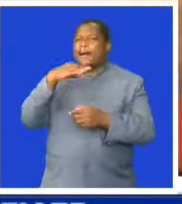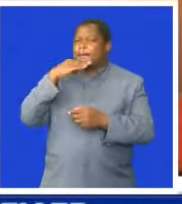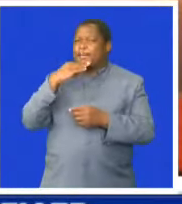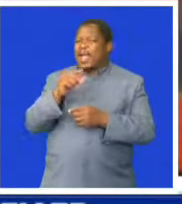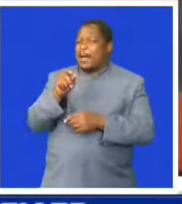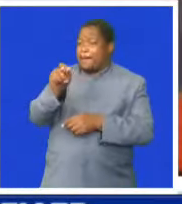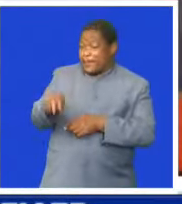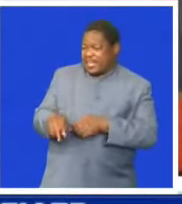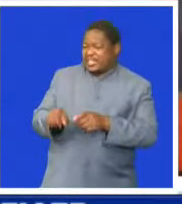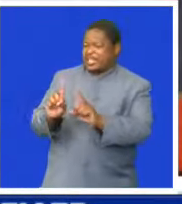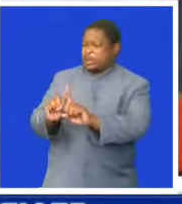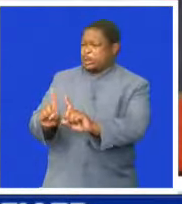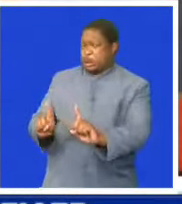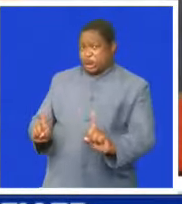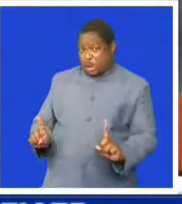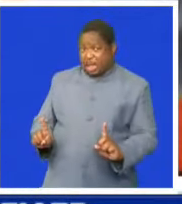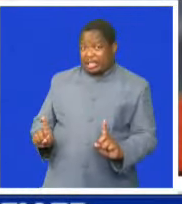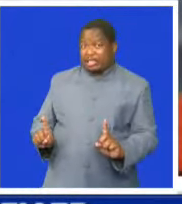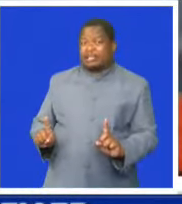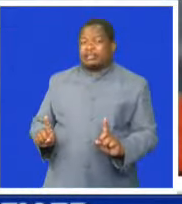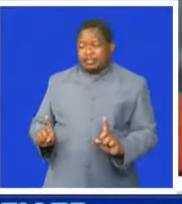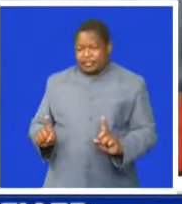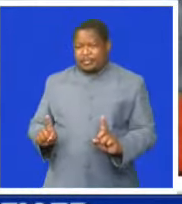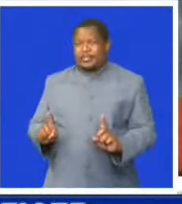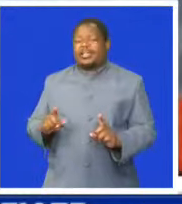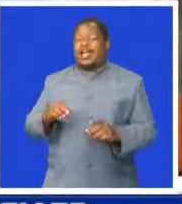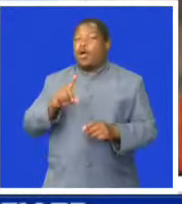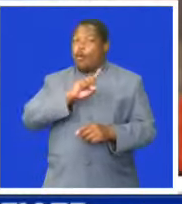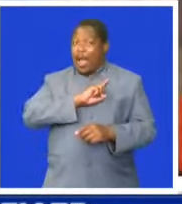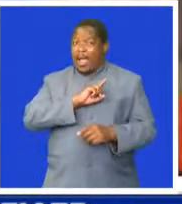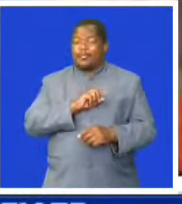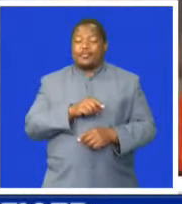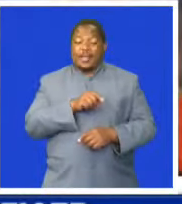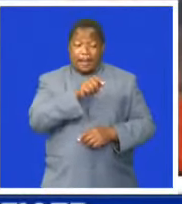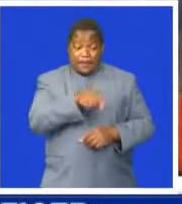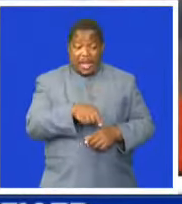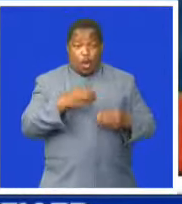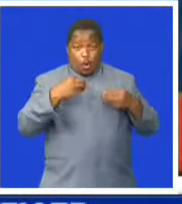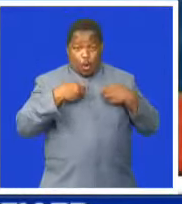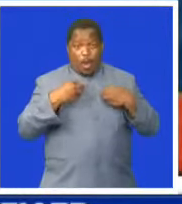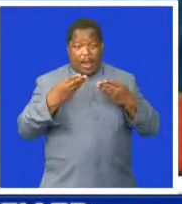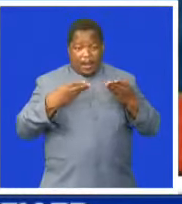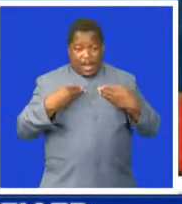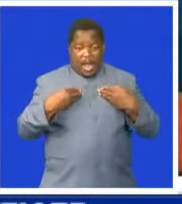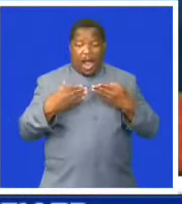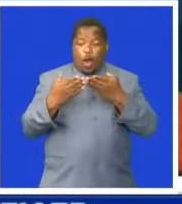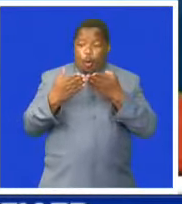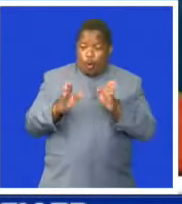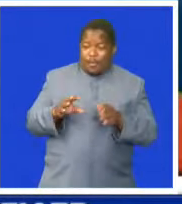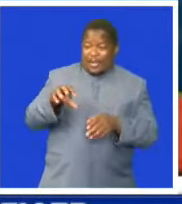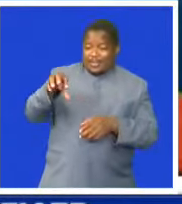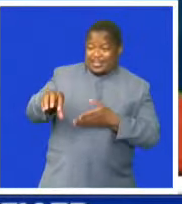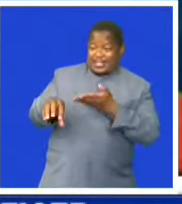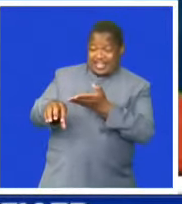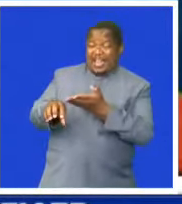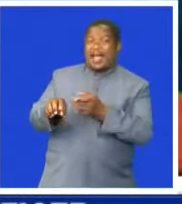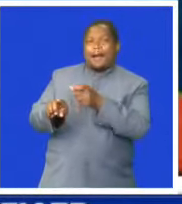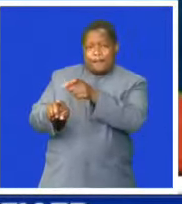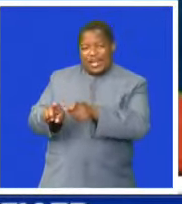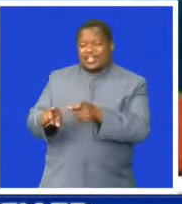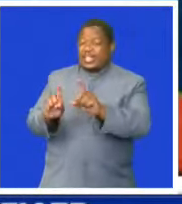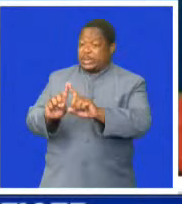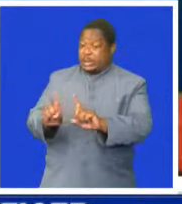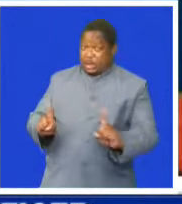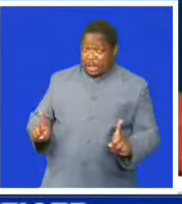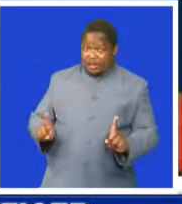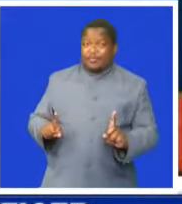it's an artificial person noma ke ngumuntu lo wakhiwa akhiwe ngumthetho. Now sida ukukhumbula ukuthi umuntu